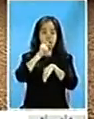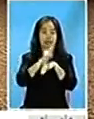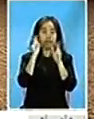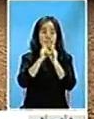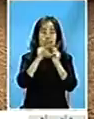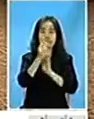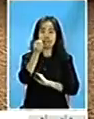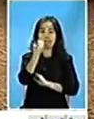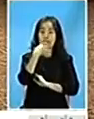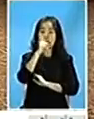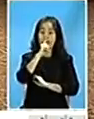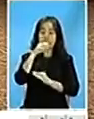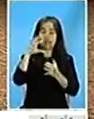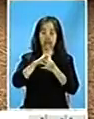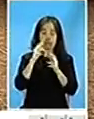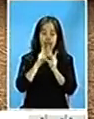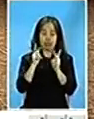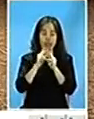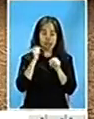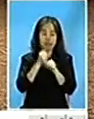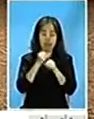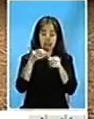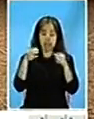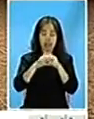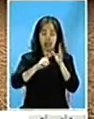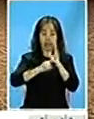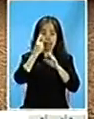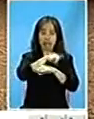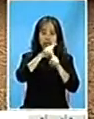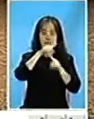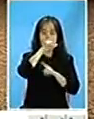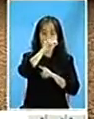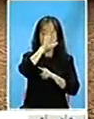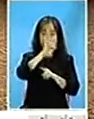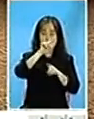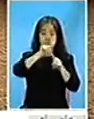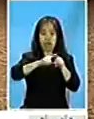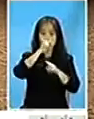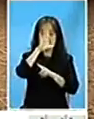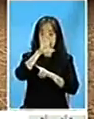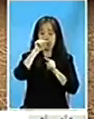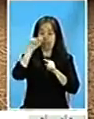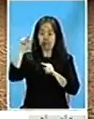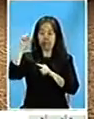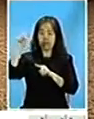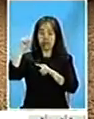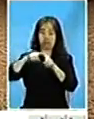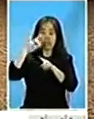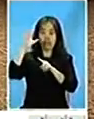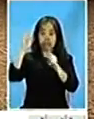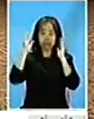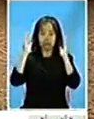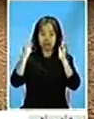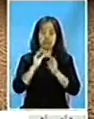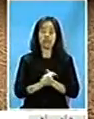าวว่าการทำงานของกรรมาธิการเริ่มตั้งแต่วันที่28พฤษภาคมถึงวันที่1สิงหาคมดิฉันก็ขอก